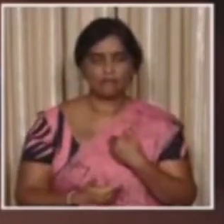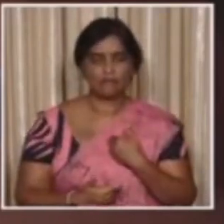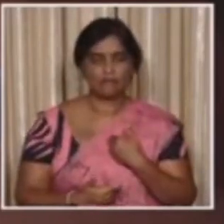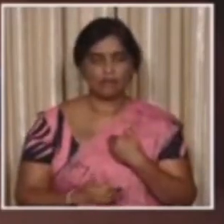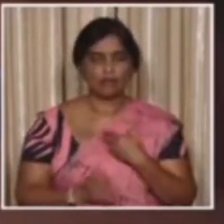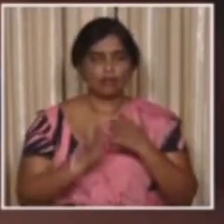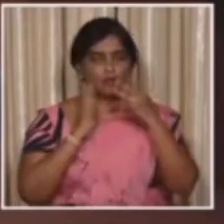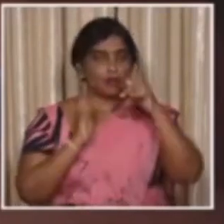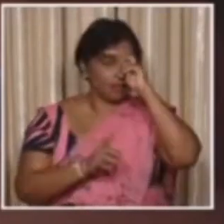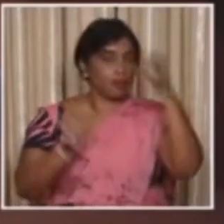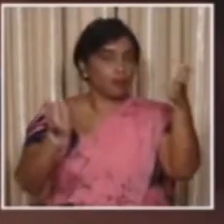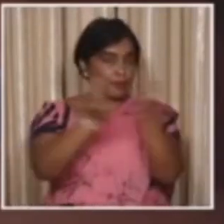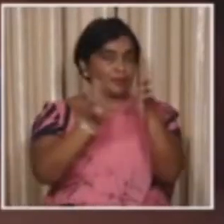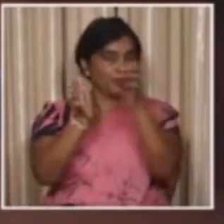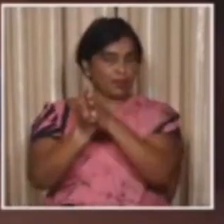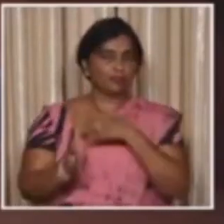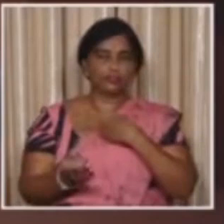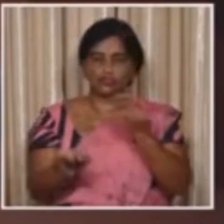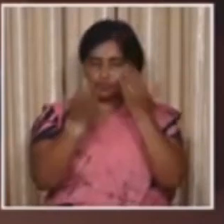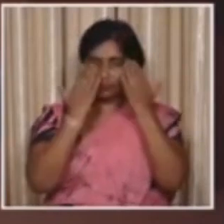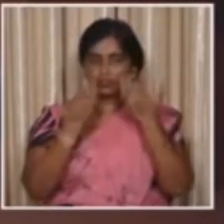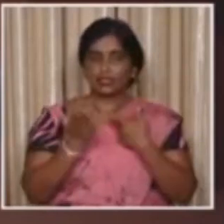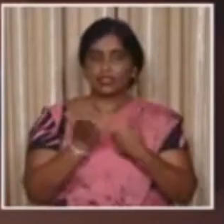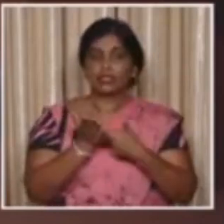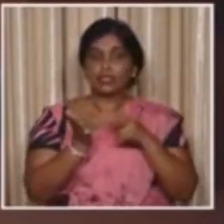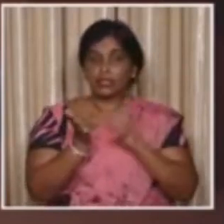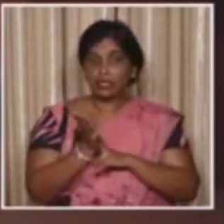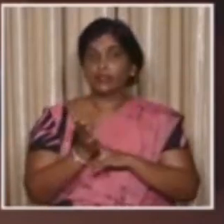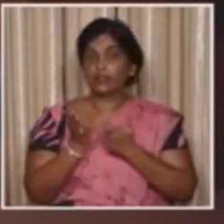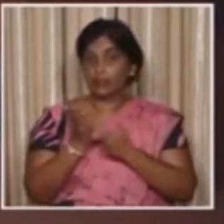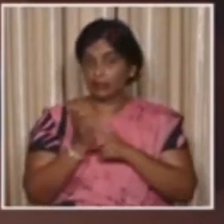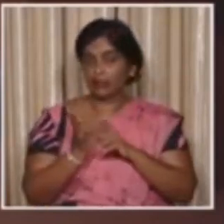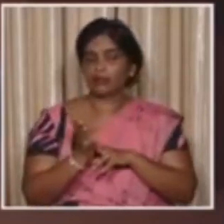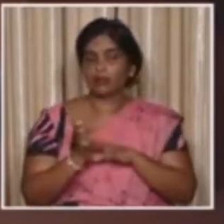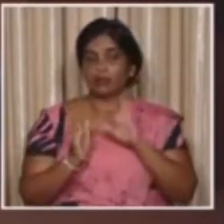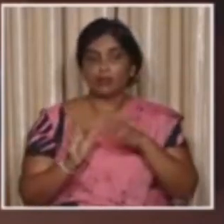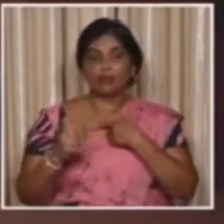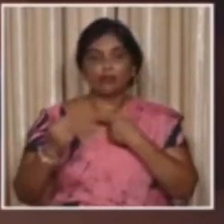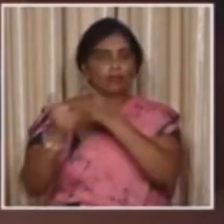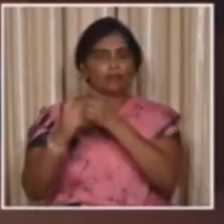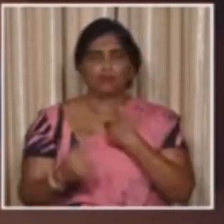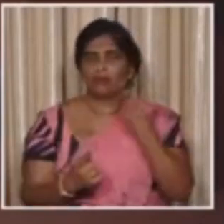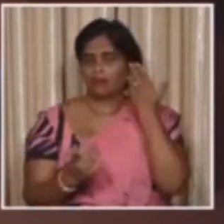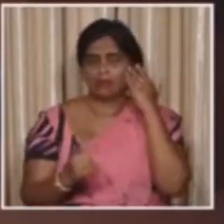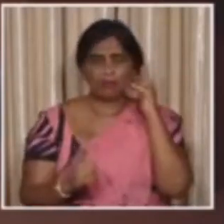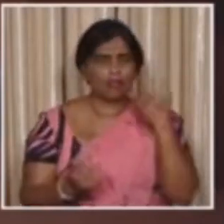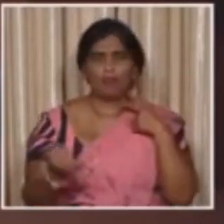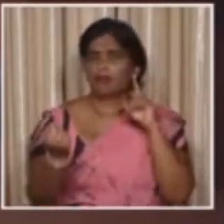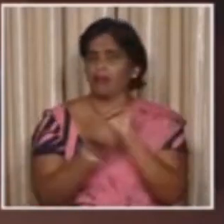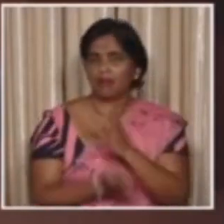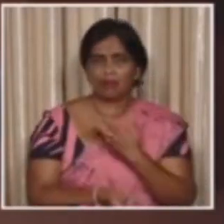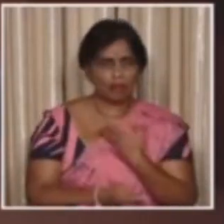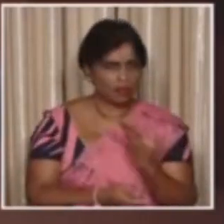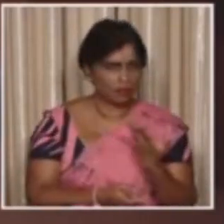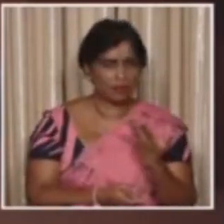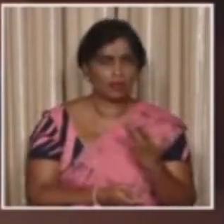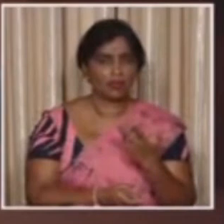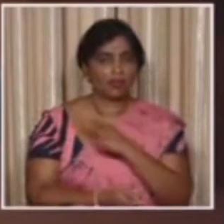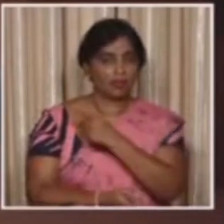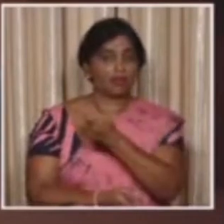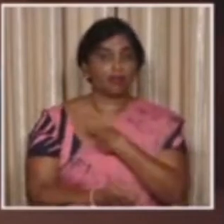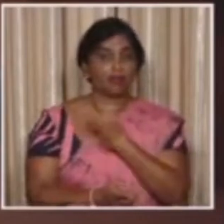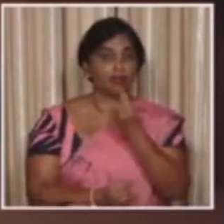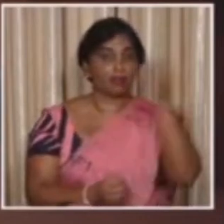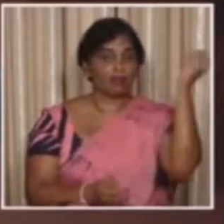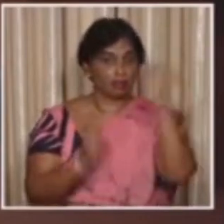godak mahatruth ekak sammi waadula inna mama dakala thiyena roopohane chaya roopola habai sammila api dannit ne api muna gehilath ne hari da eya kiyana apita salli